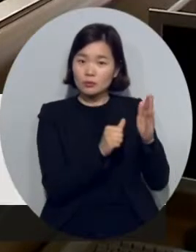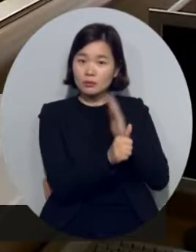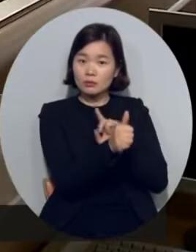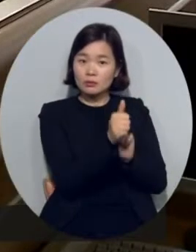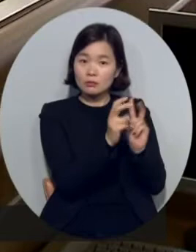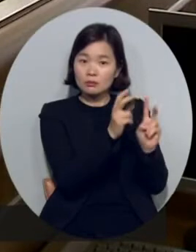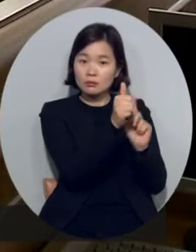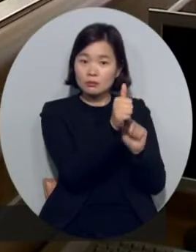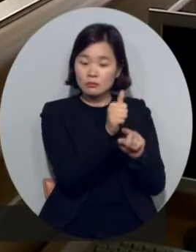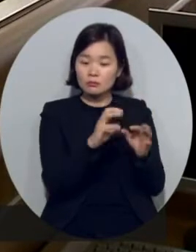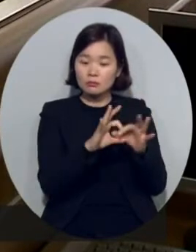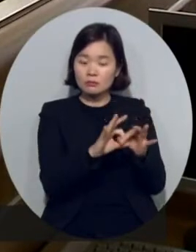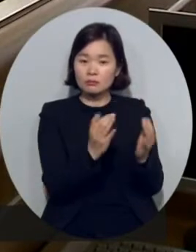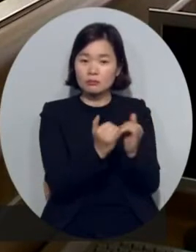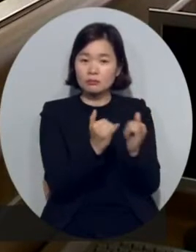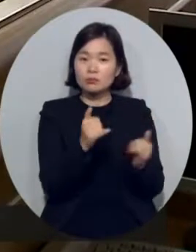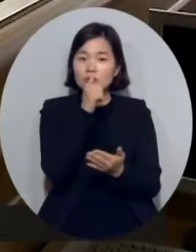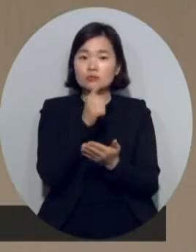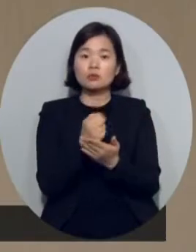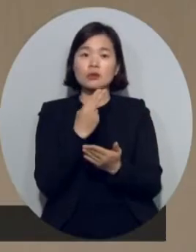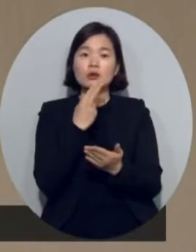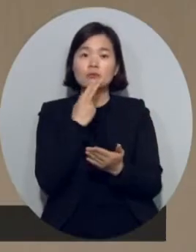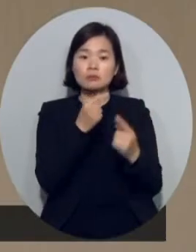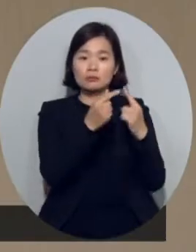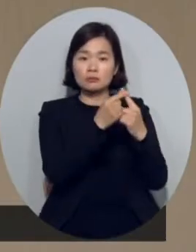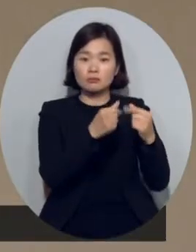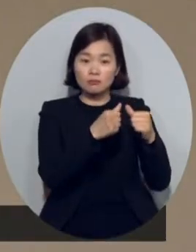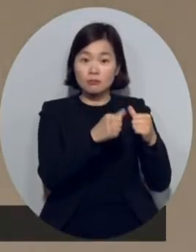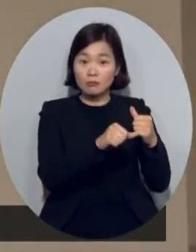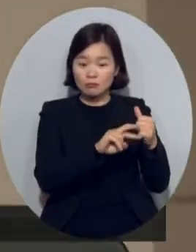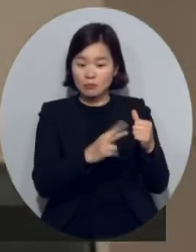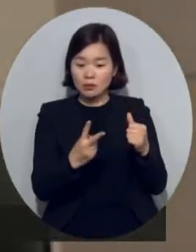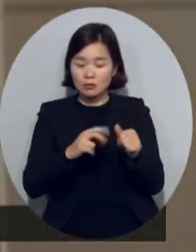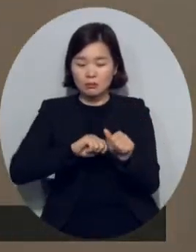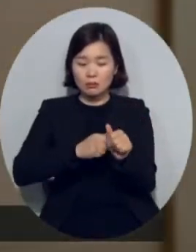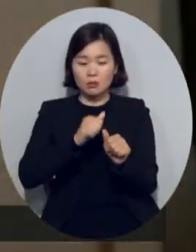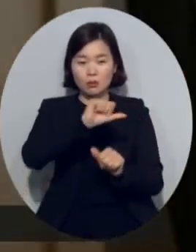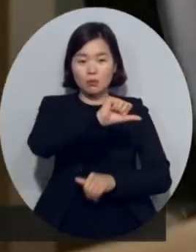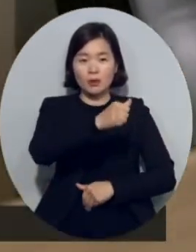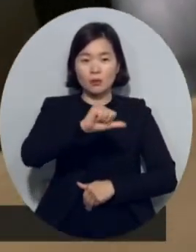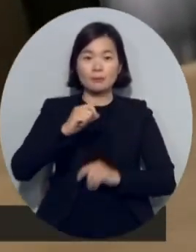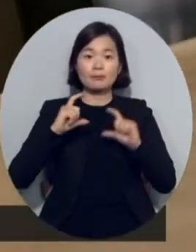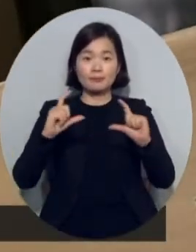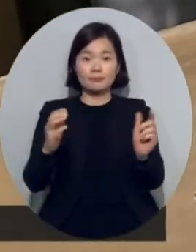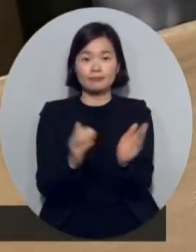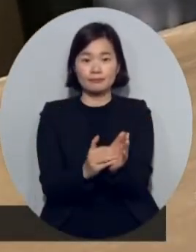관계자에 대해서는 무죄를 선고한 원심을 깨고 벌금 500만 원씩을 선고했습니다